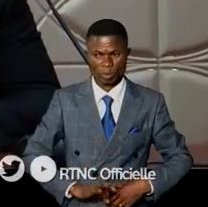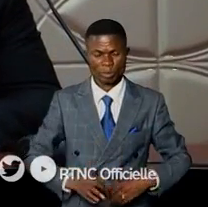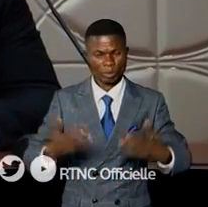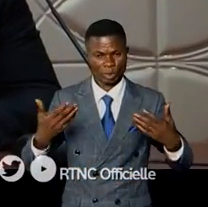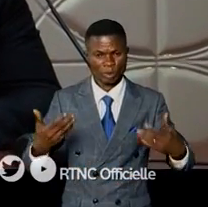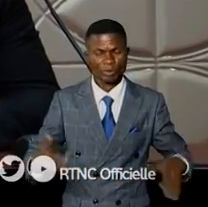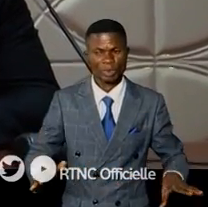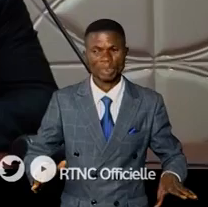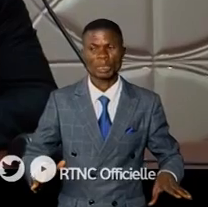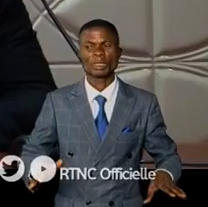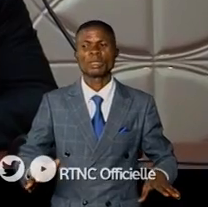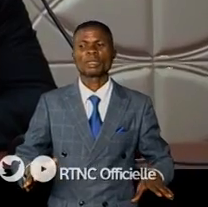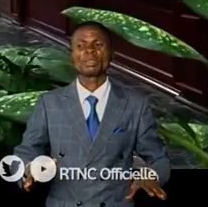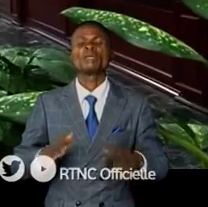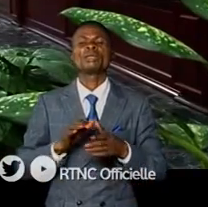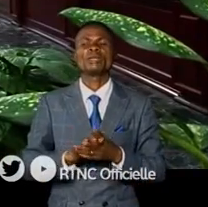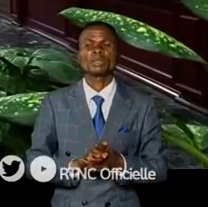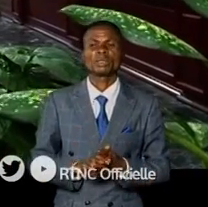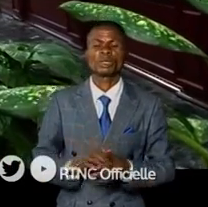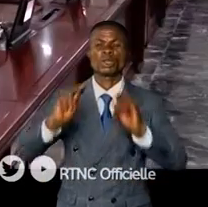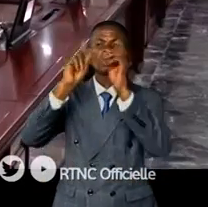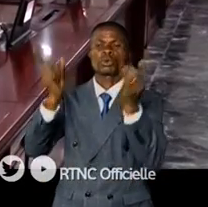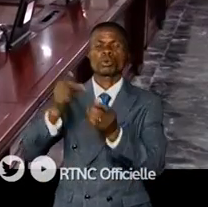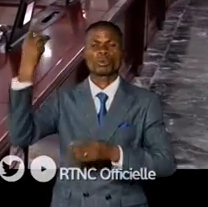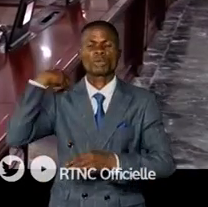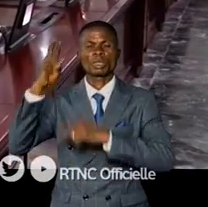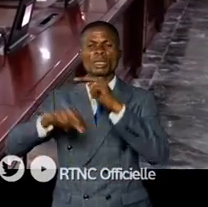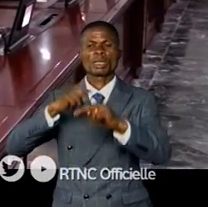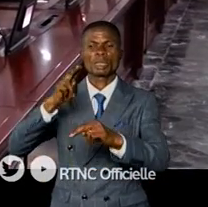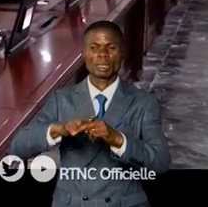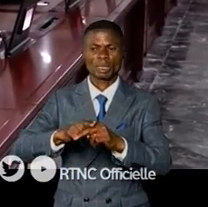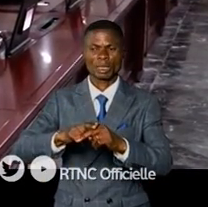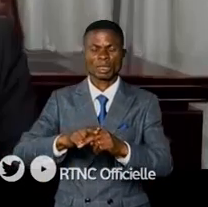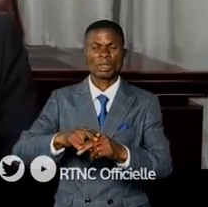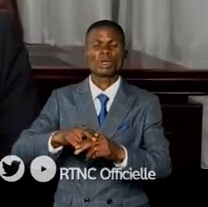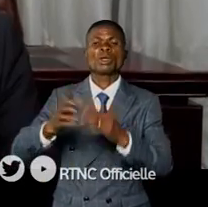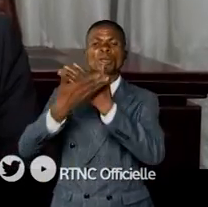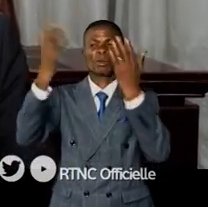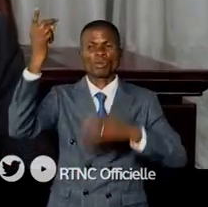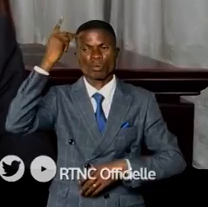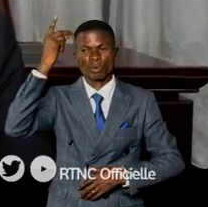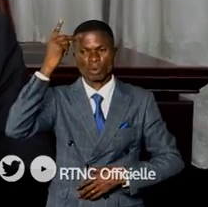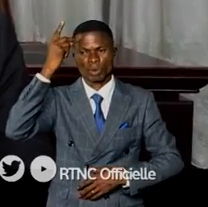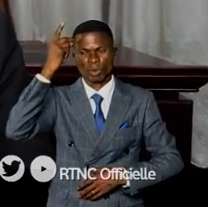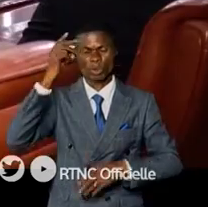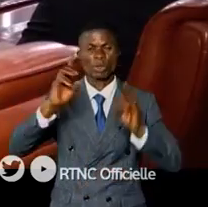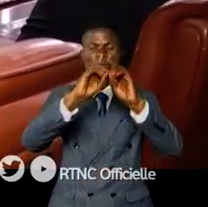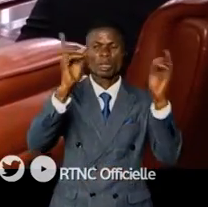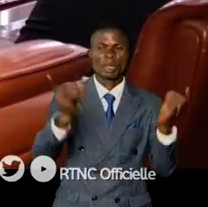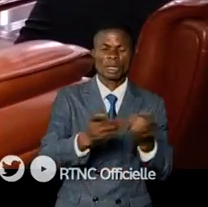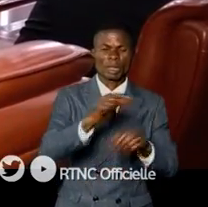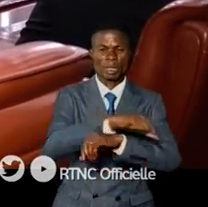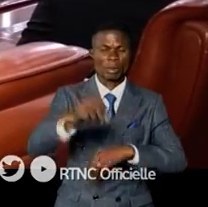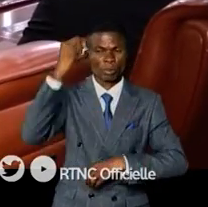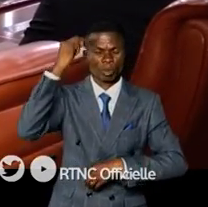l'État Félix-Antoine Tshisekedi Tshilombo, les caucus des députés nationaux élus de Kinshasa, en plus de la délégation du ministère